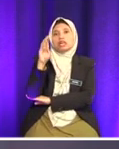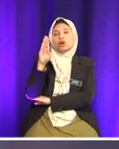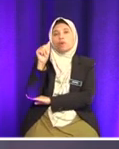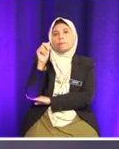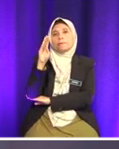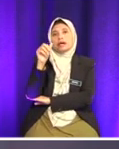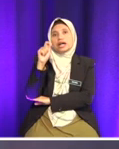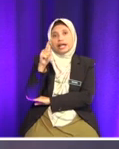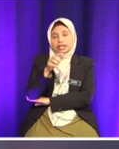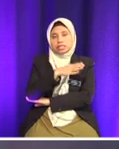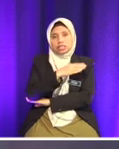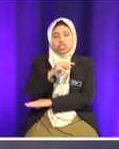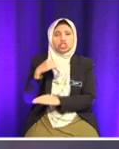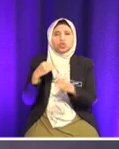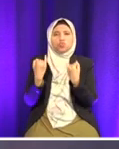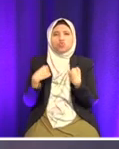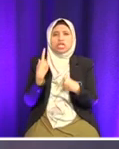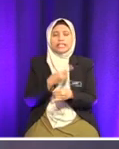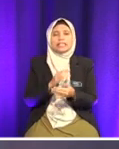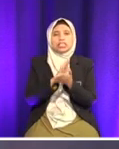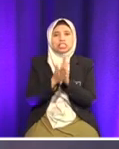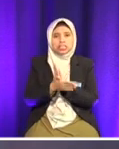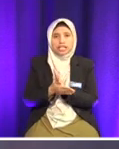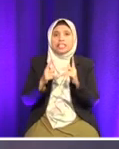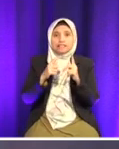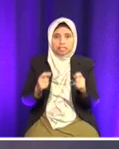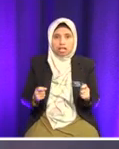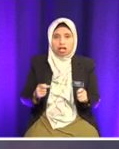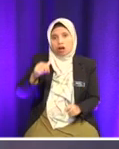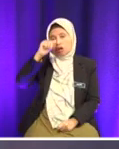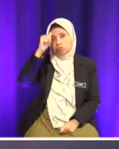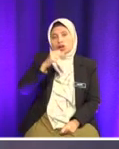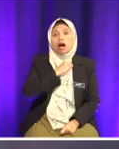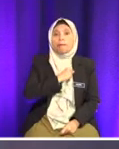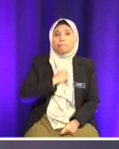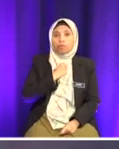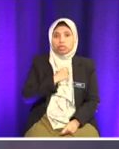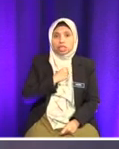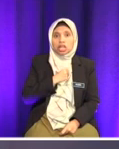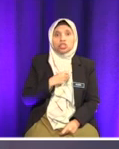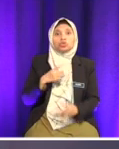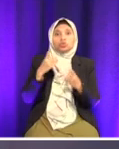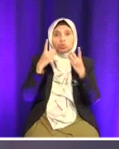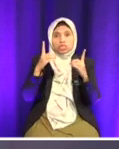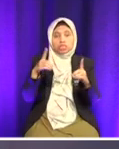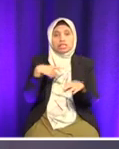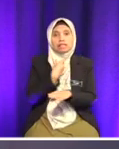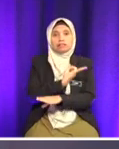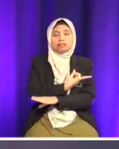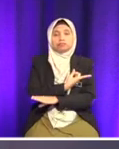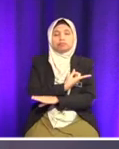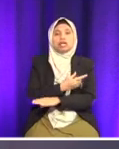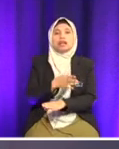tasbih kita juga kita akan jadi Tenang Allah ampunkan dosa kita mudah-mudahan minta doa kepada Allah Subhanahu wa ta'ala